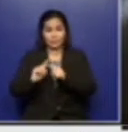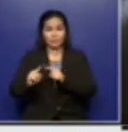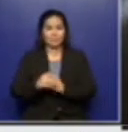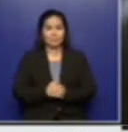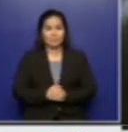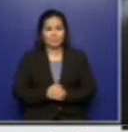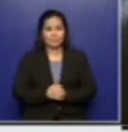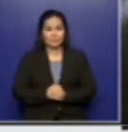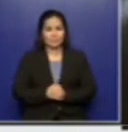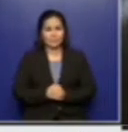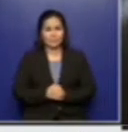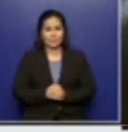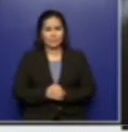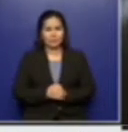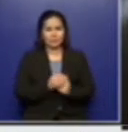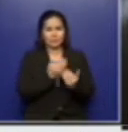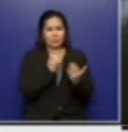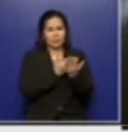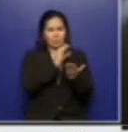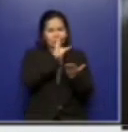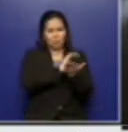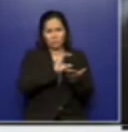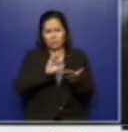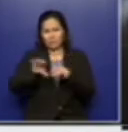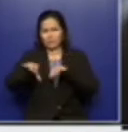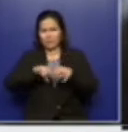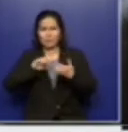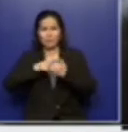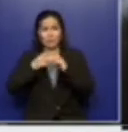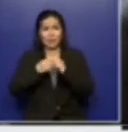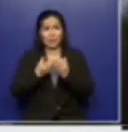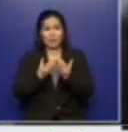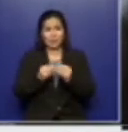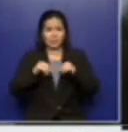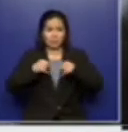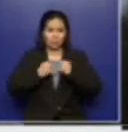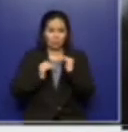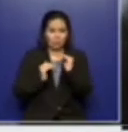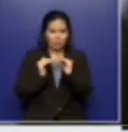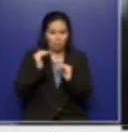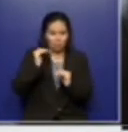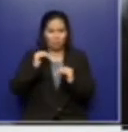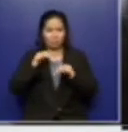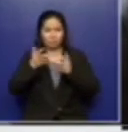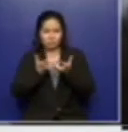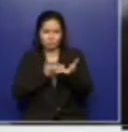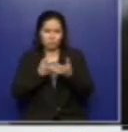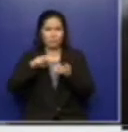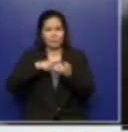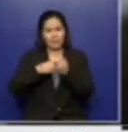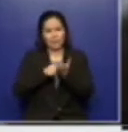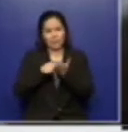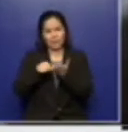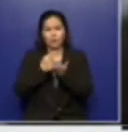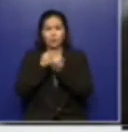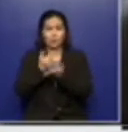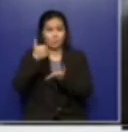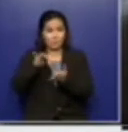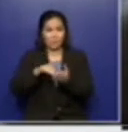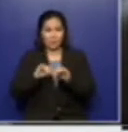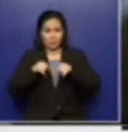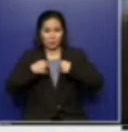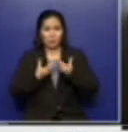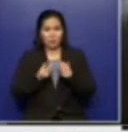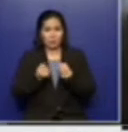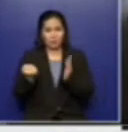ไม่สามารถแก้ไขปัญหาความเหลื่อมล้ำในที่ดินไม่สามารถที่จะออกเอกสารสิท